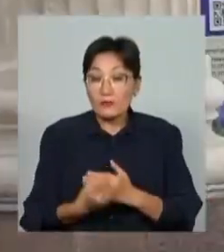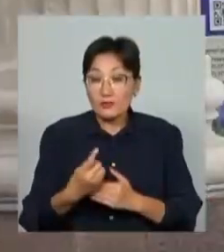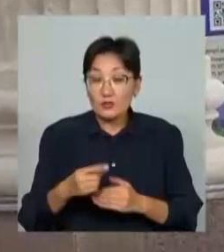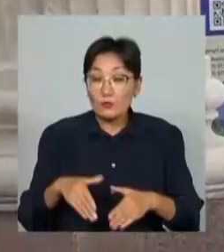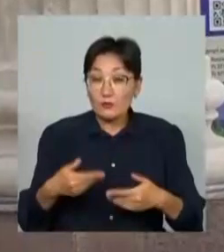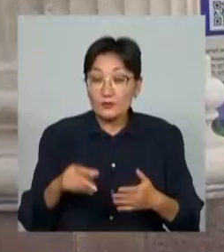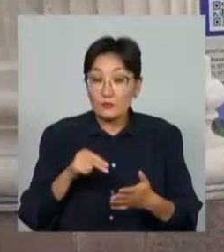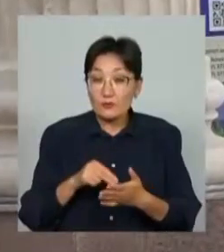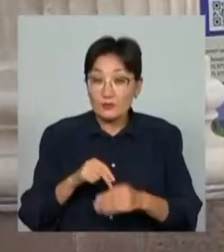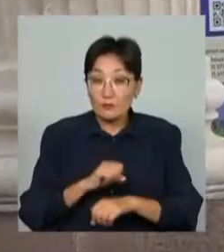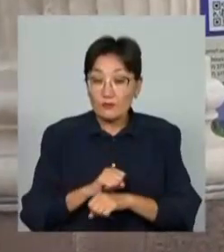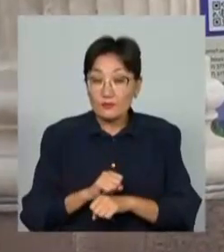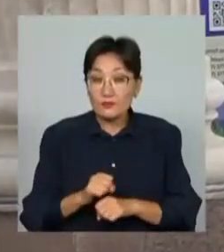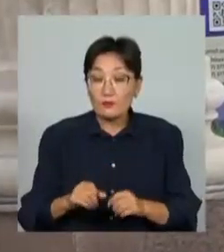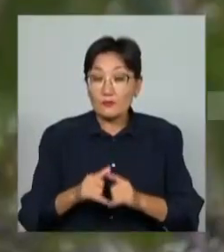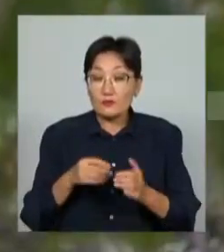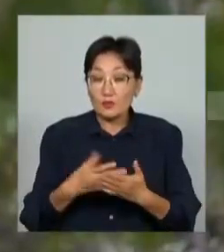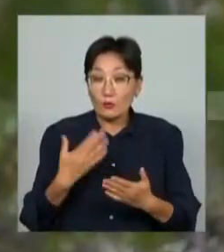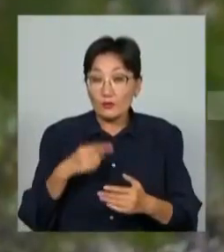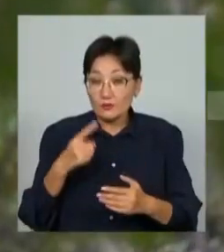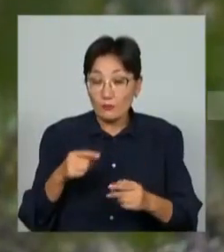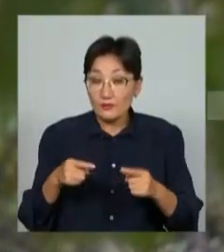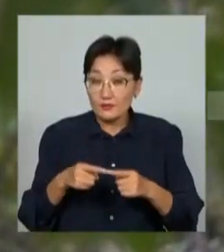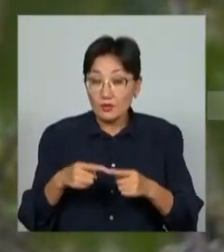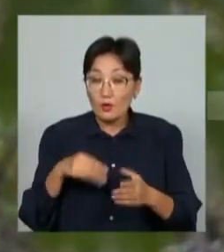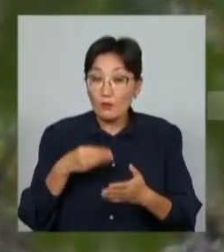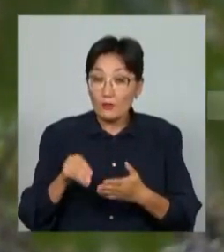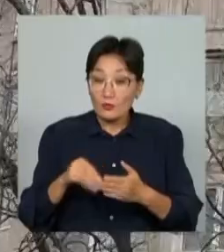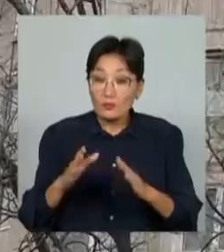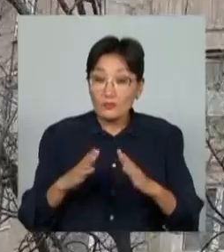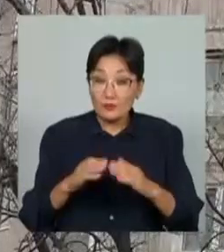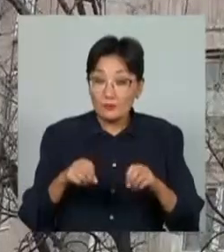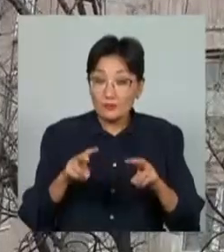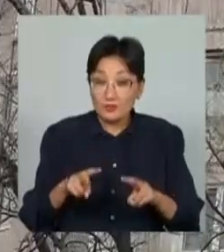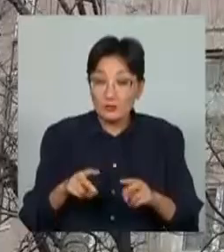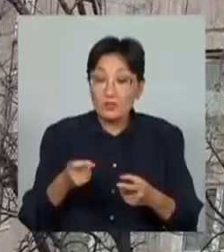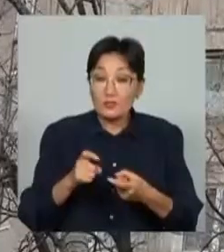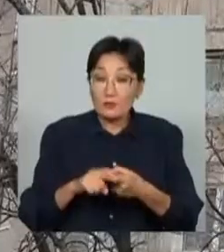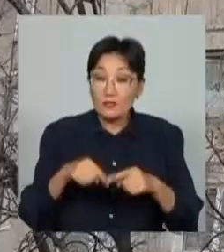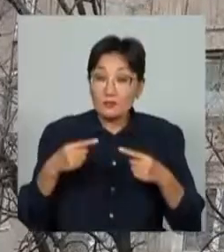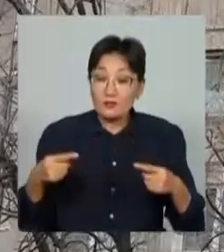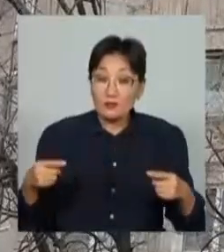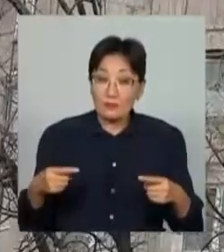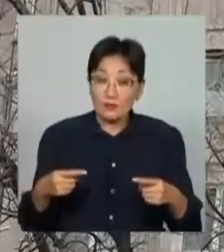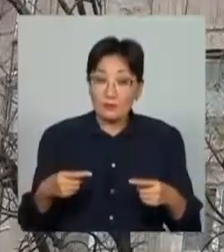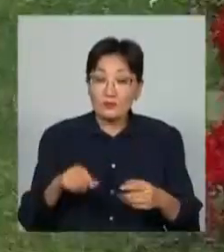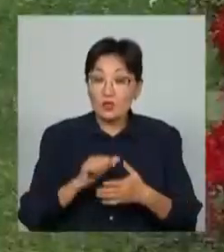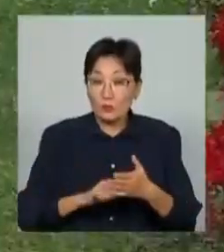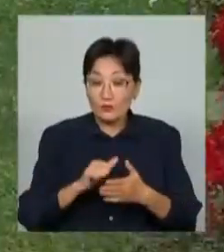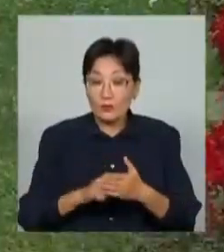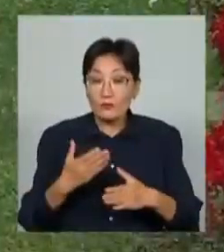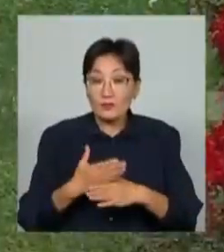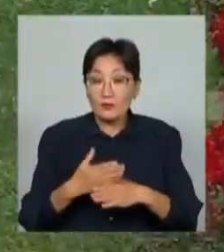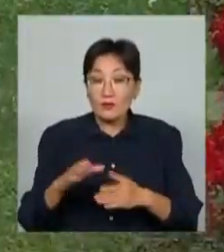поэтому ценовой бум на рынке недвижимости, речь не только об аренде, но и покупке жилья, специалисты связывают с различными предпосылками. К примеру,